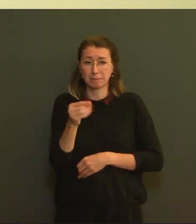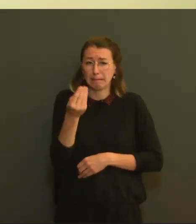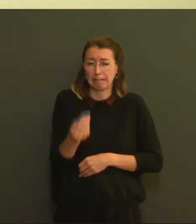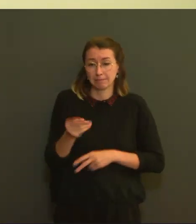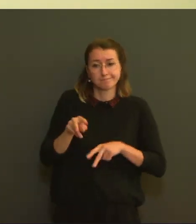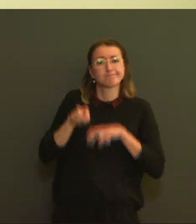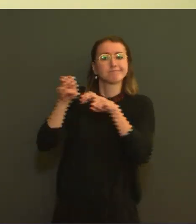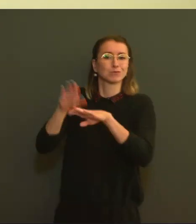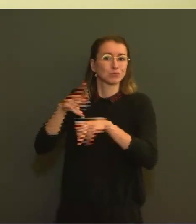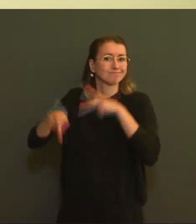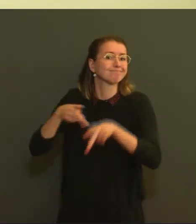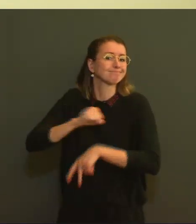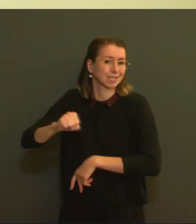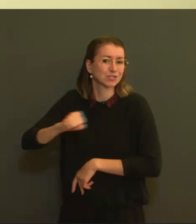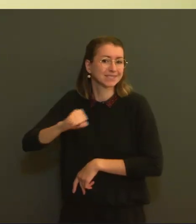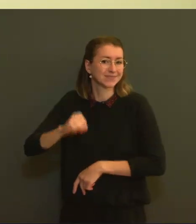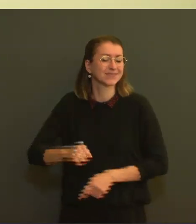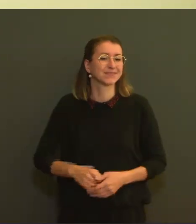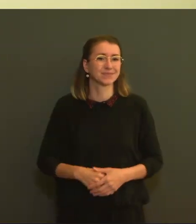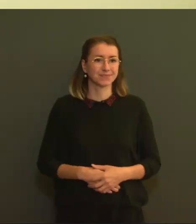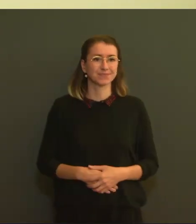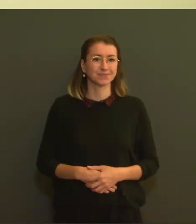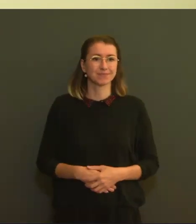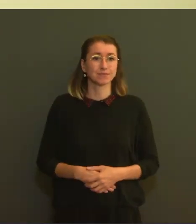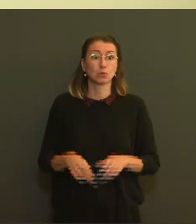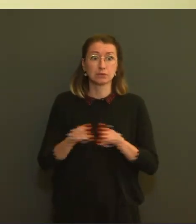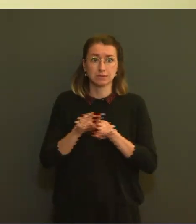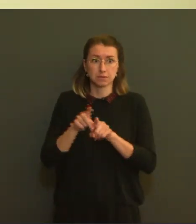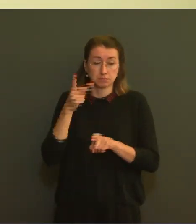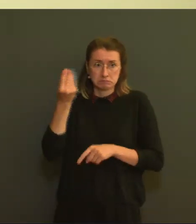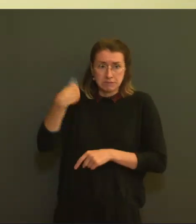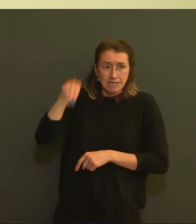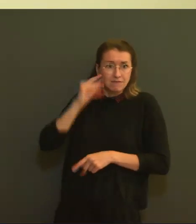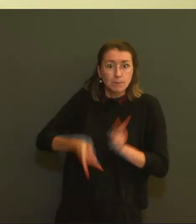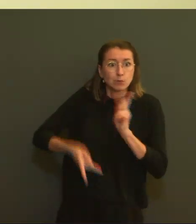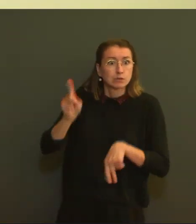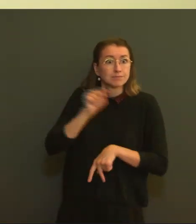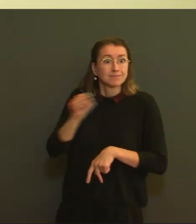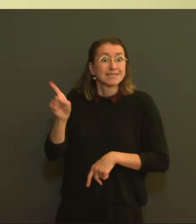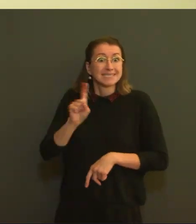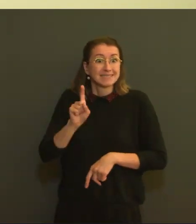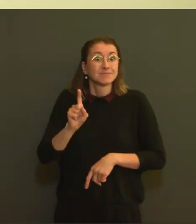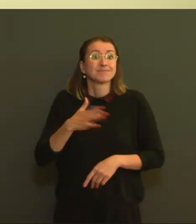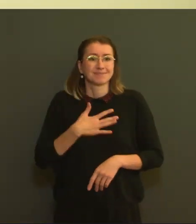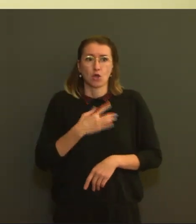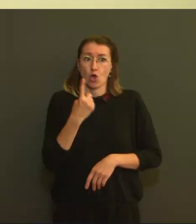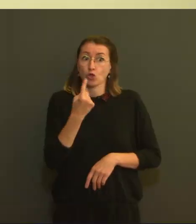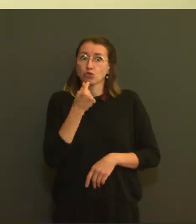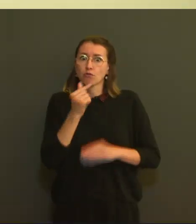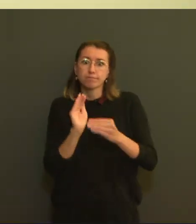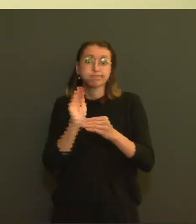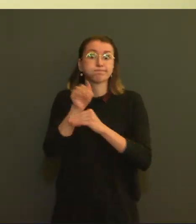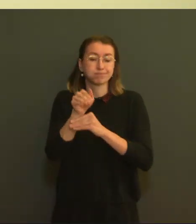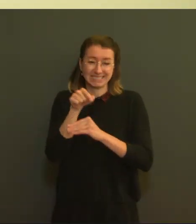les complications les plus sévères ont été observées chez les enfants de plus d'un an et non pas chez les enfants de moins de 3 mois qui étaient plus souvent